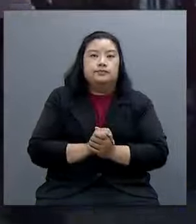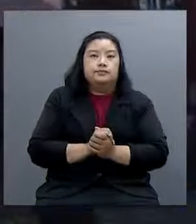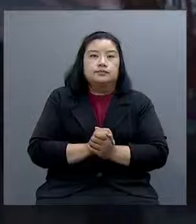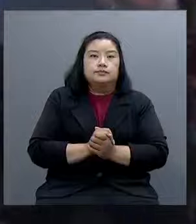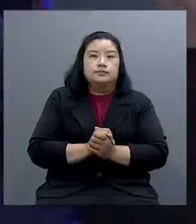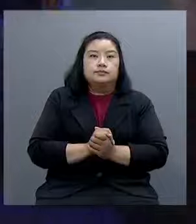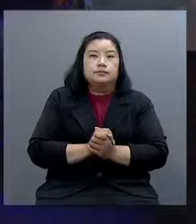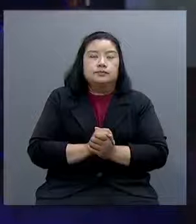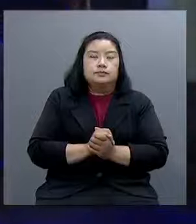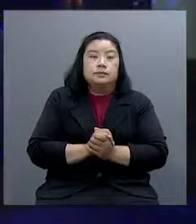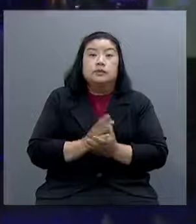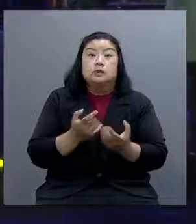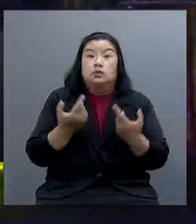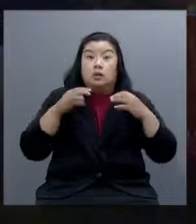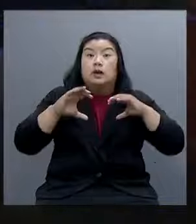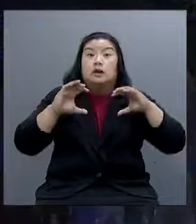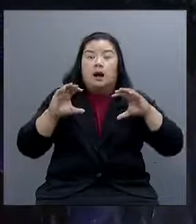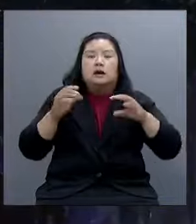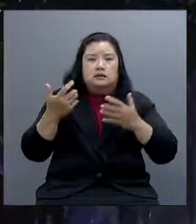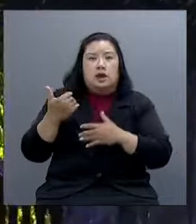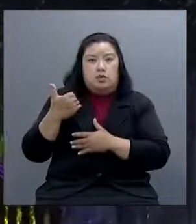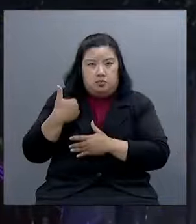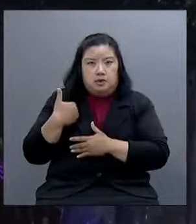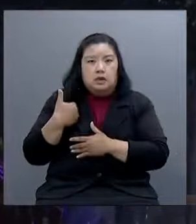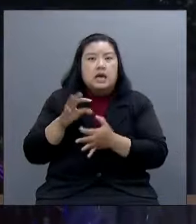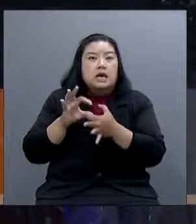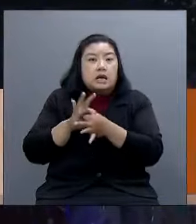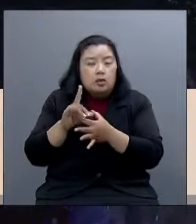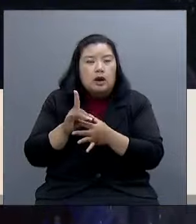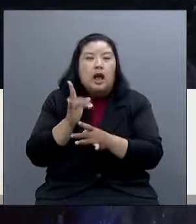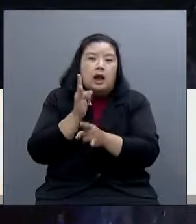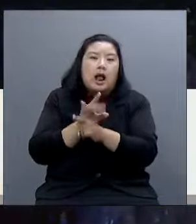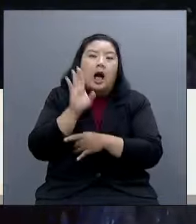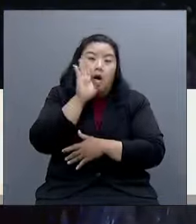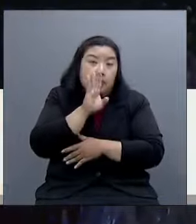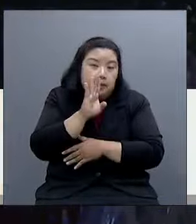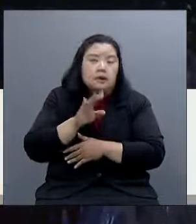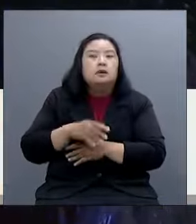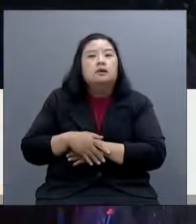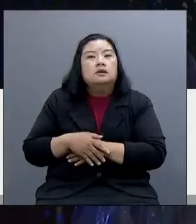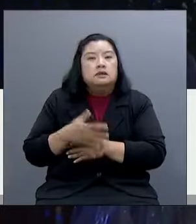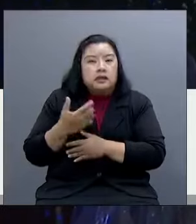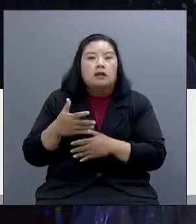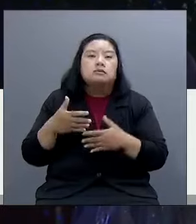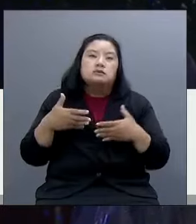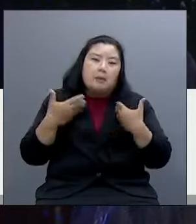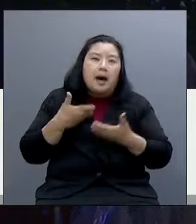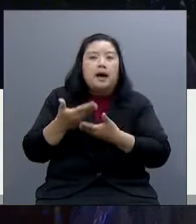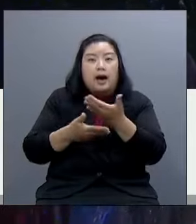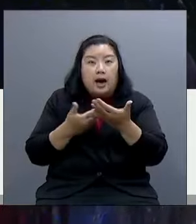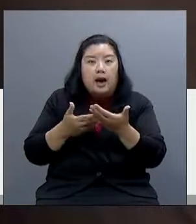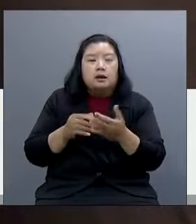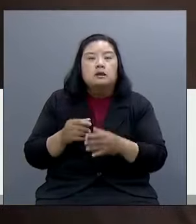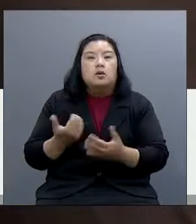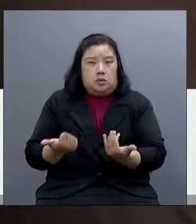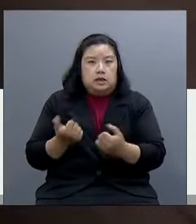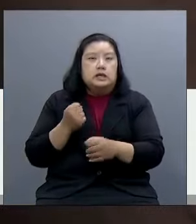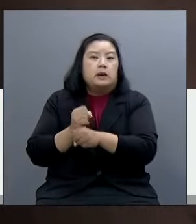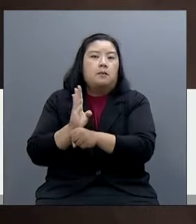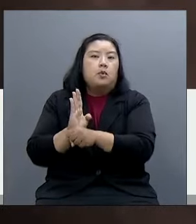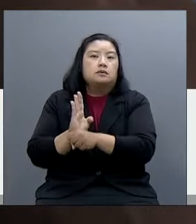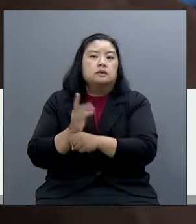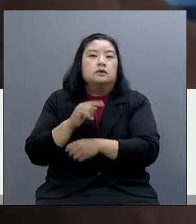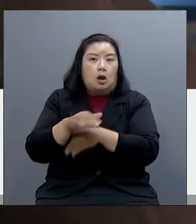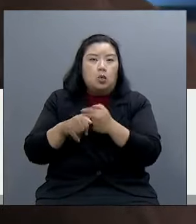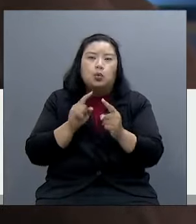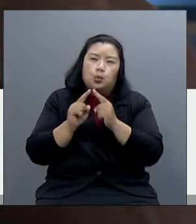ตั้งแต่รัฐบาลประกาศศึกษาการผ่อนคลายมาตรการเครื่องดื่มแอลกอฮอล์นะคะนักวิชาการแล้วก็นักธุรกิจก็ได้มีการจัดเวทีแลกเปลี่ยนข้อมูลระหว่างกัน